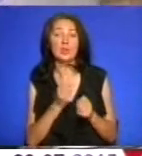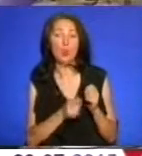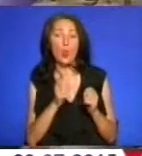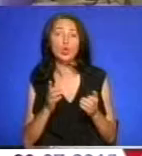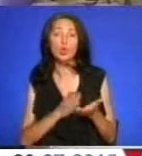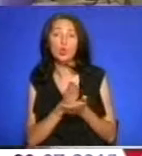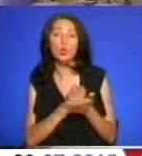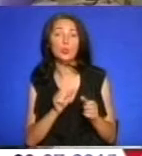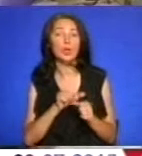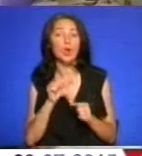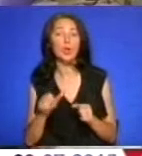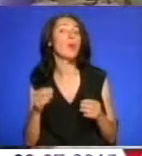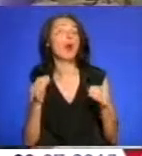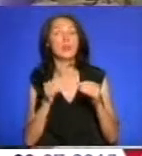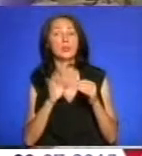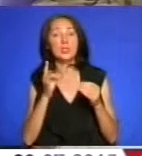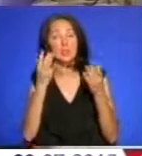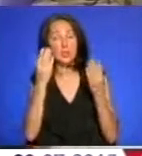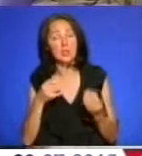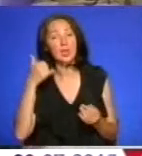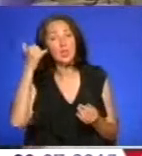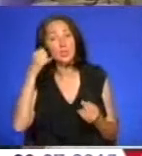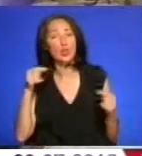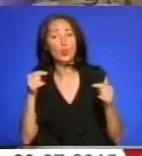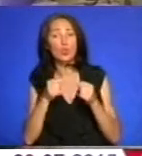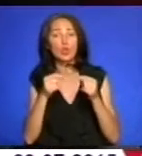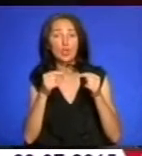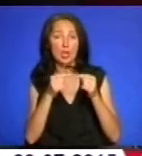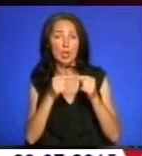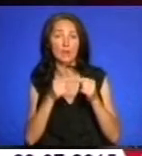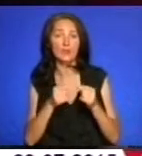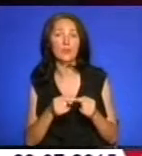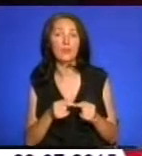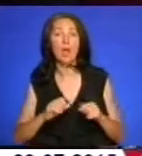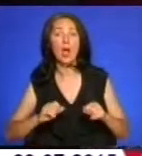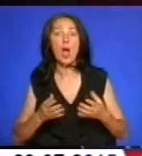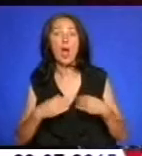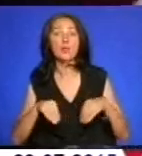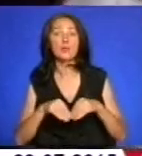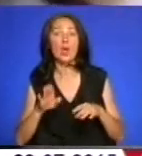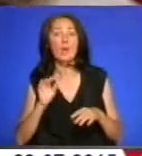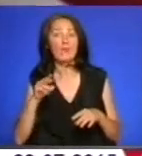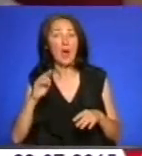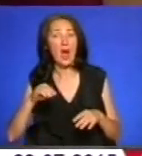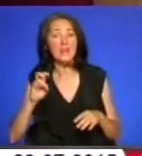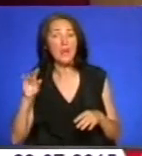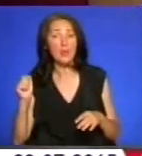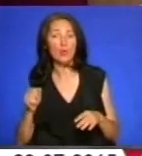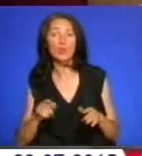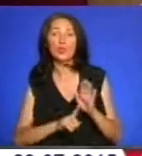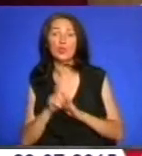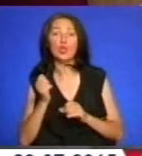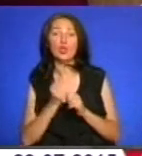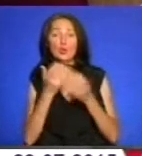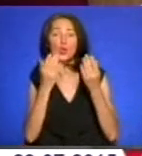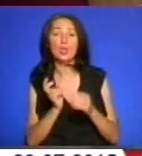службою, зокрема по 10 разів на день дзвониш, уточняєш. Подружжя Віри і Петра Атаманюків із початком робочого дня